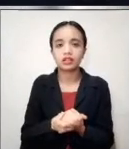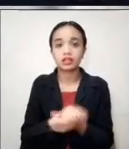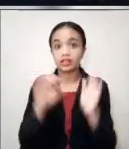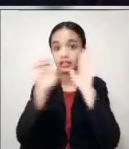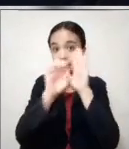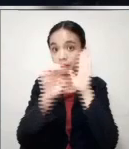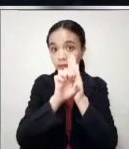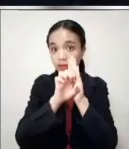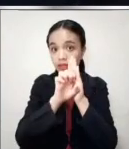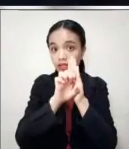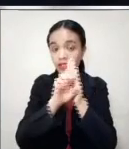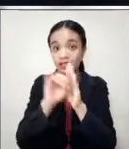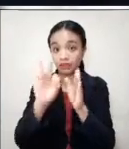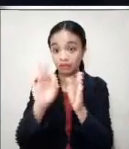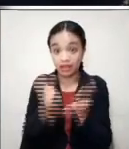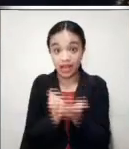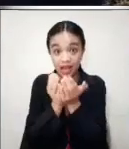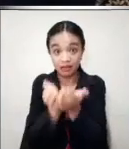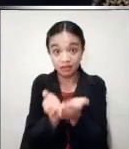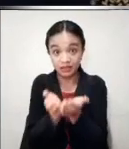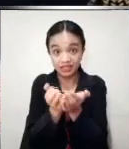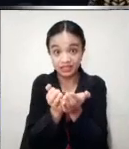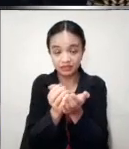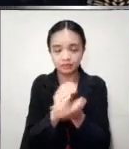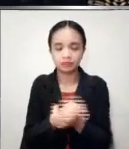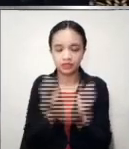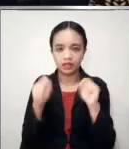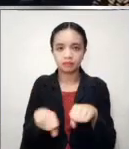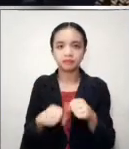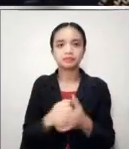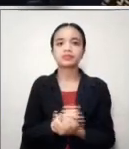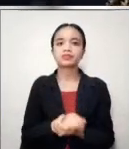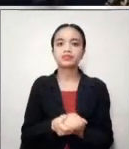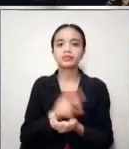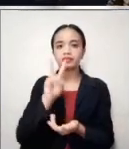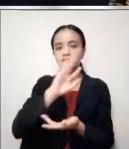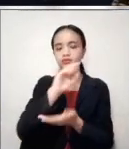mga barko na available, barge. Sandra Aguinaldo, Nakatutok, 24 Oras.